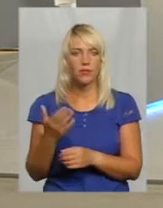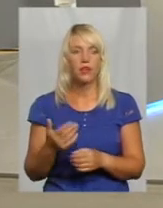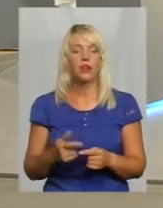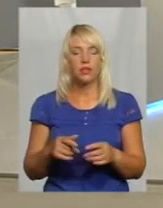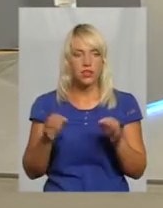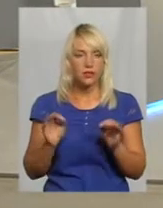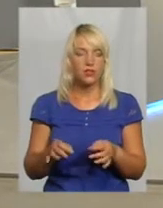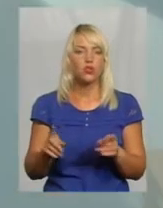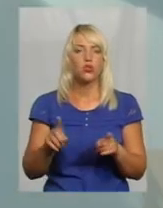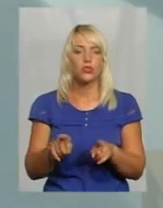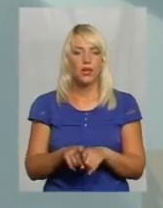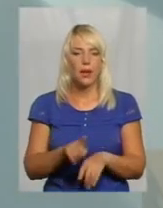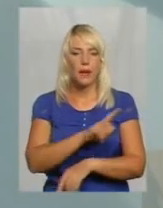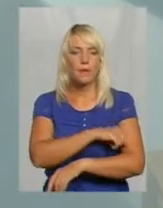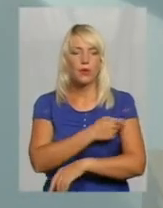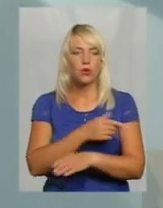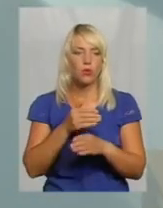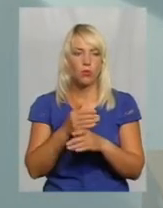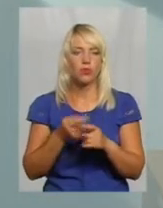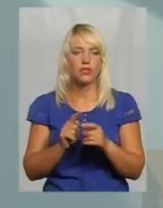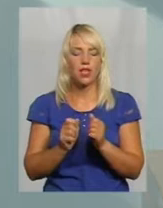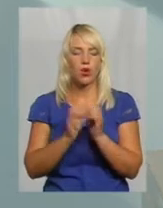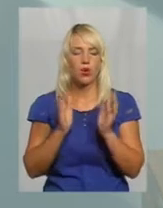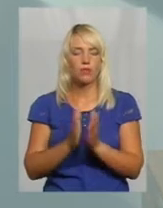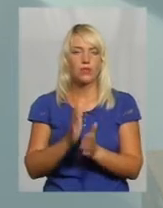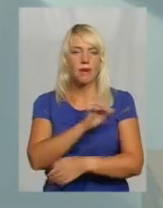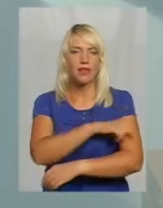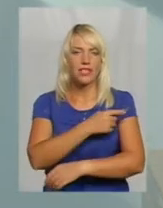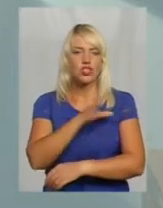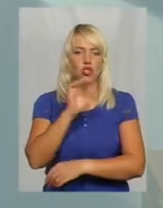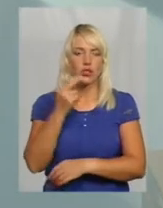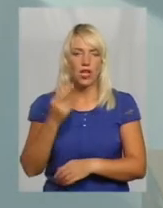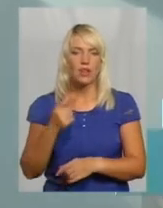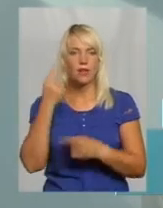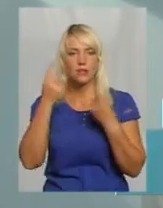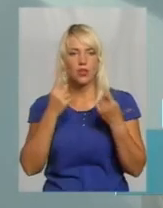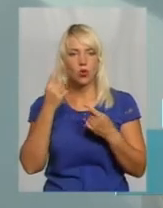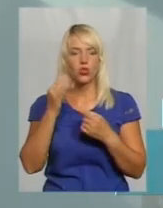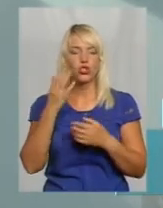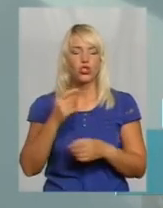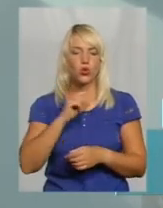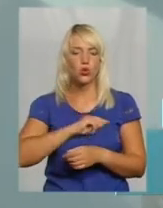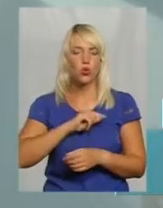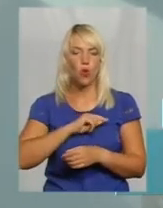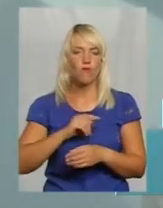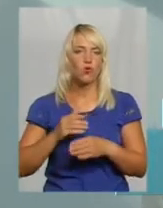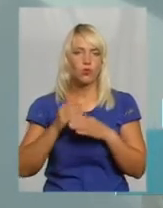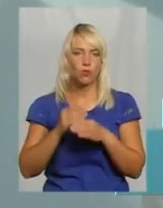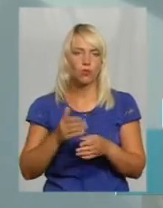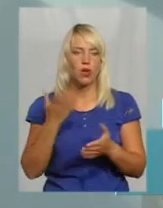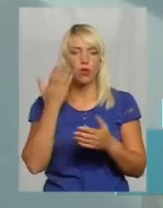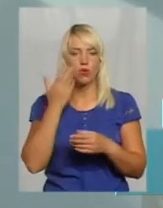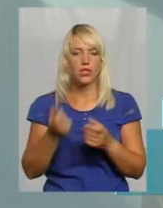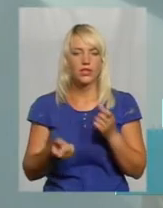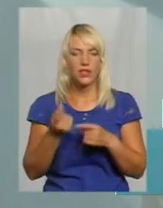таке паліативна допомога, про те, що це комплекс медичної, соціальної, психологічної і ще й духовної допомоги. Тобто, коли